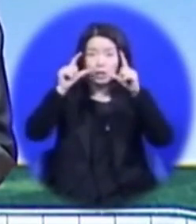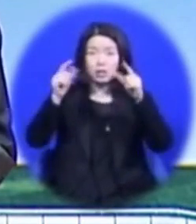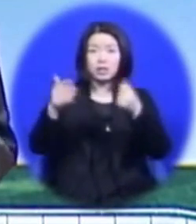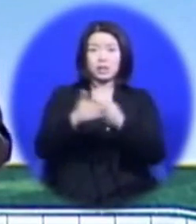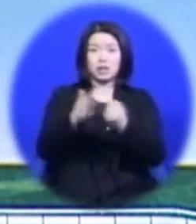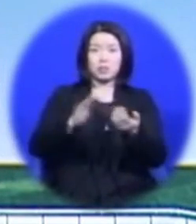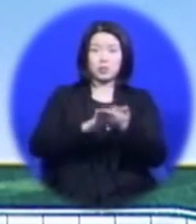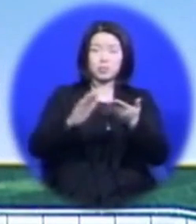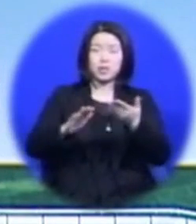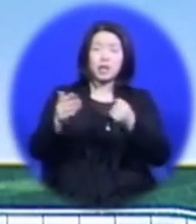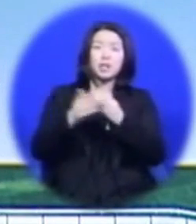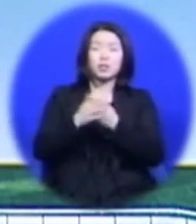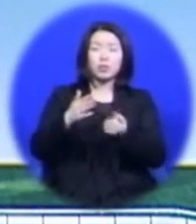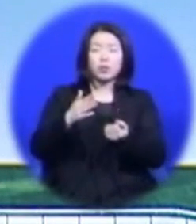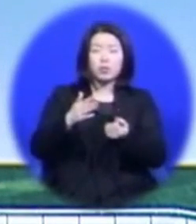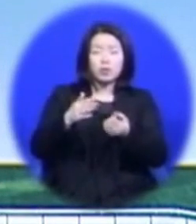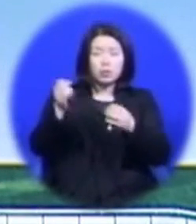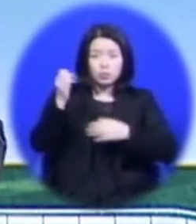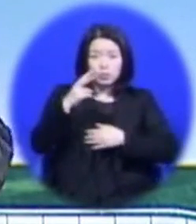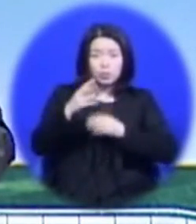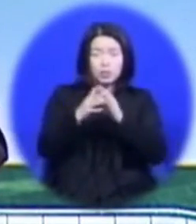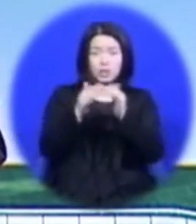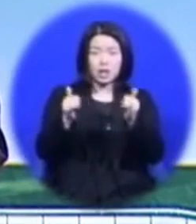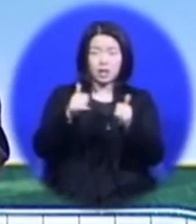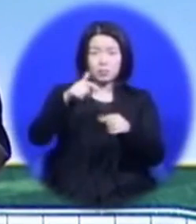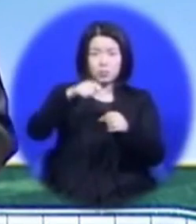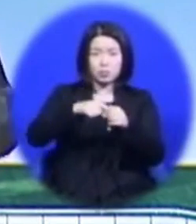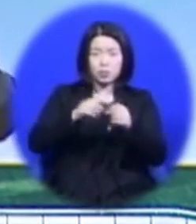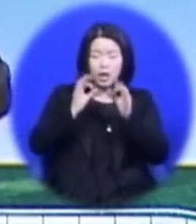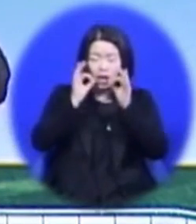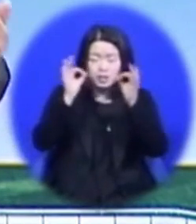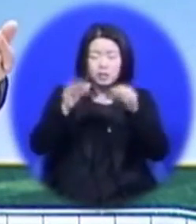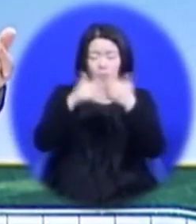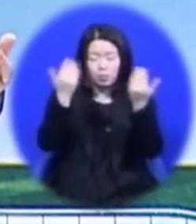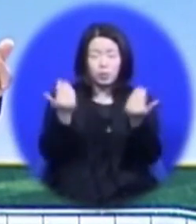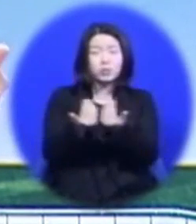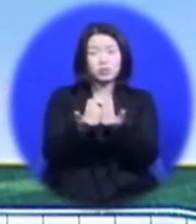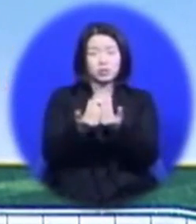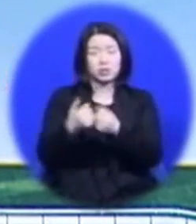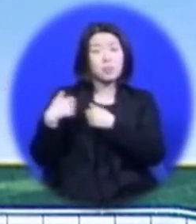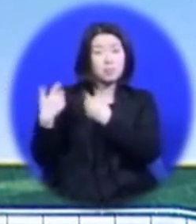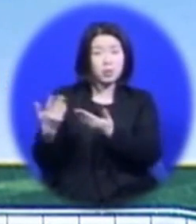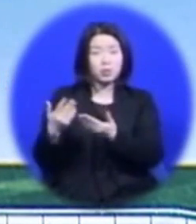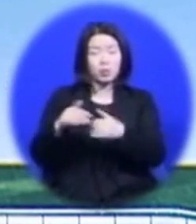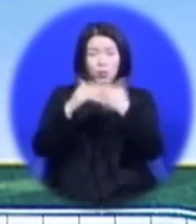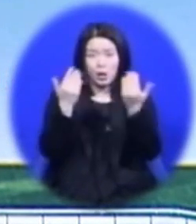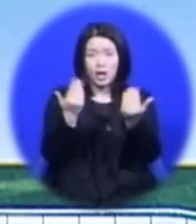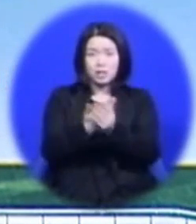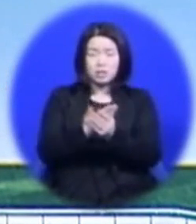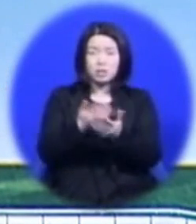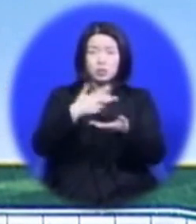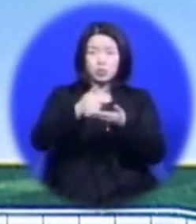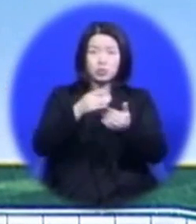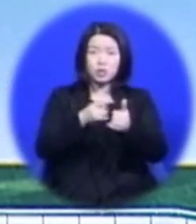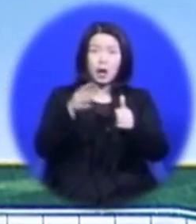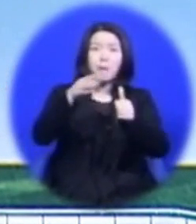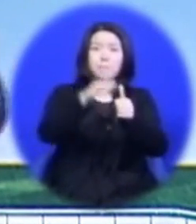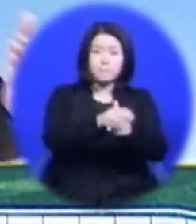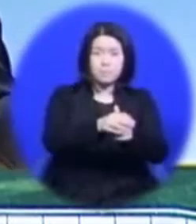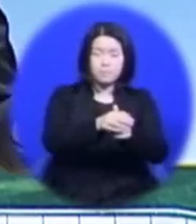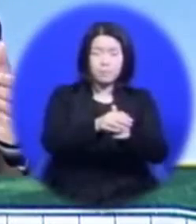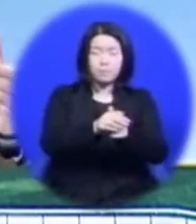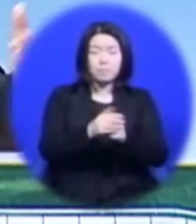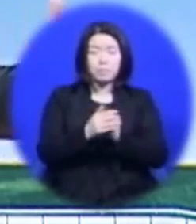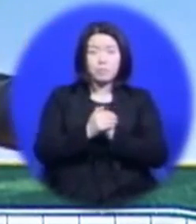그리고 인간적으로 노력하고 애쓰던 것을 다 내려놓았습니다. 완전히 주님께 맡겼습니다. 그 후에 그는 주님의